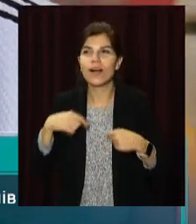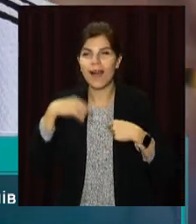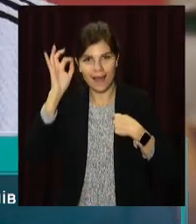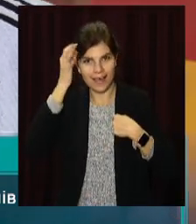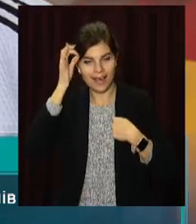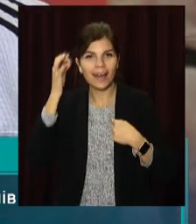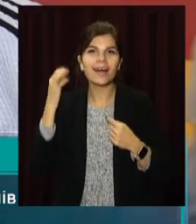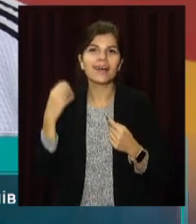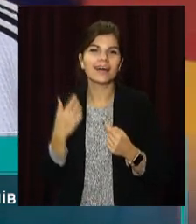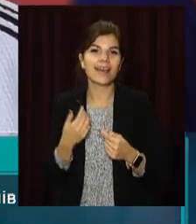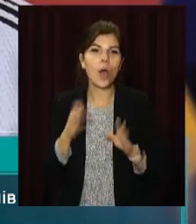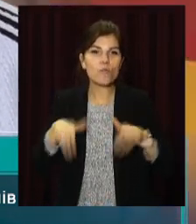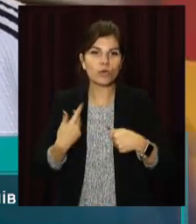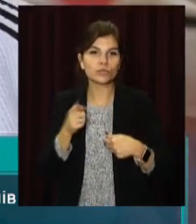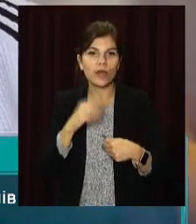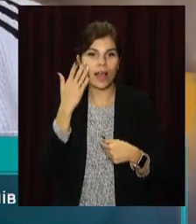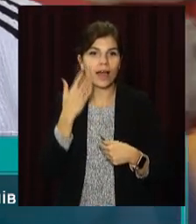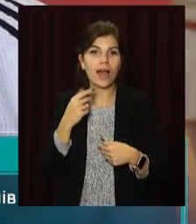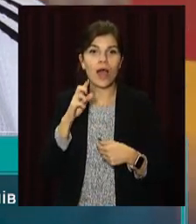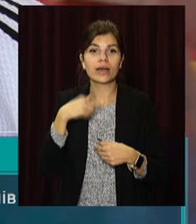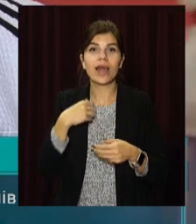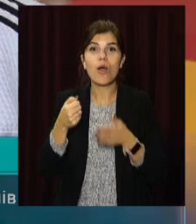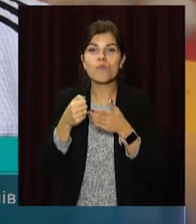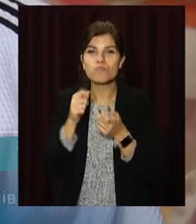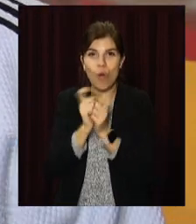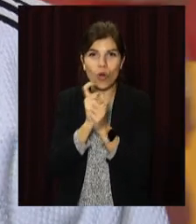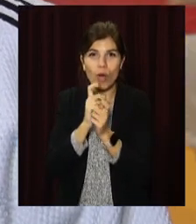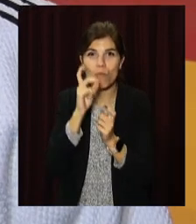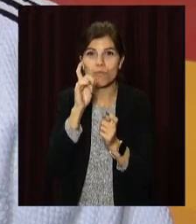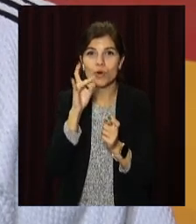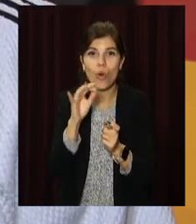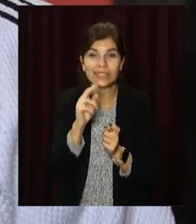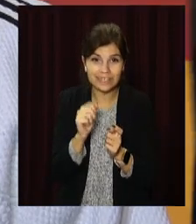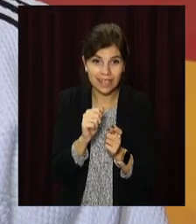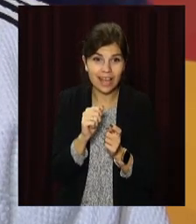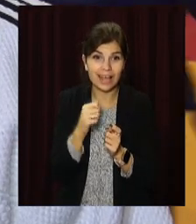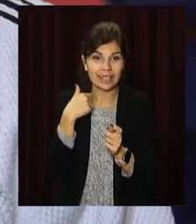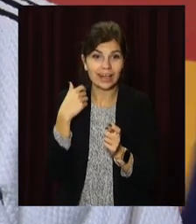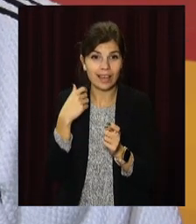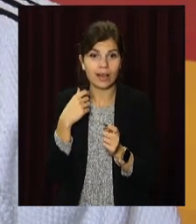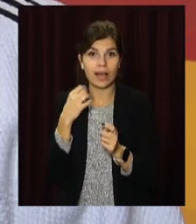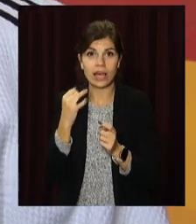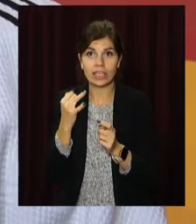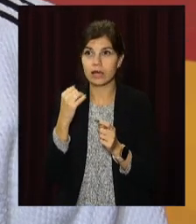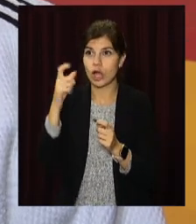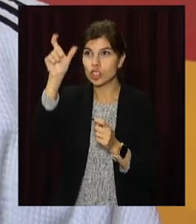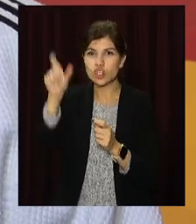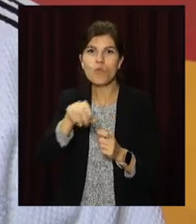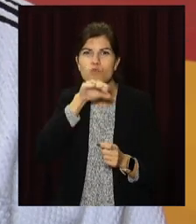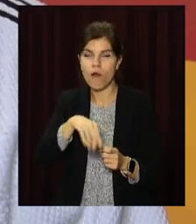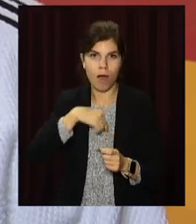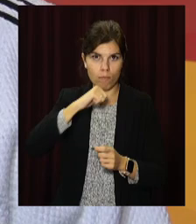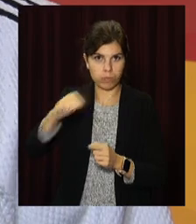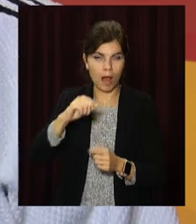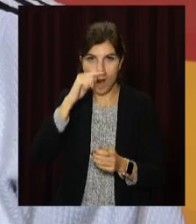коли за бронзу боролся і виграв, на п'єдестал став, це просто було стані ефорії.